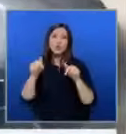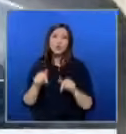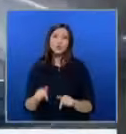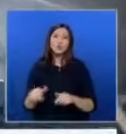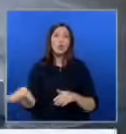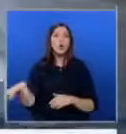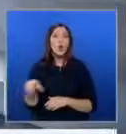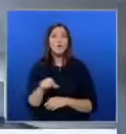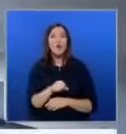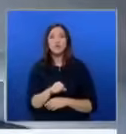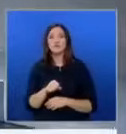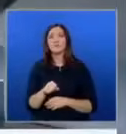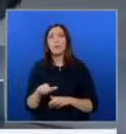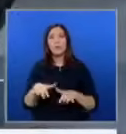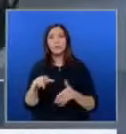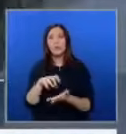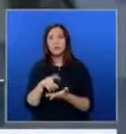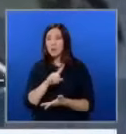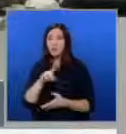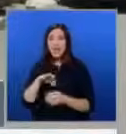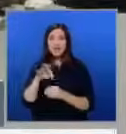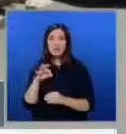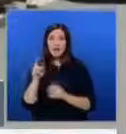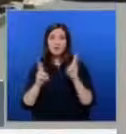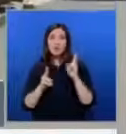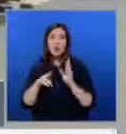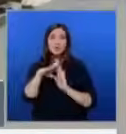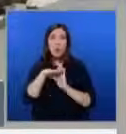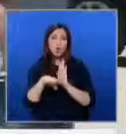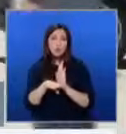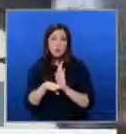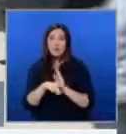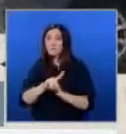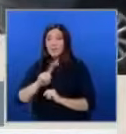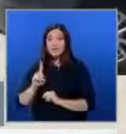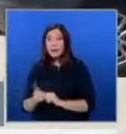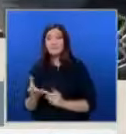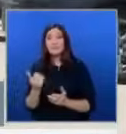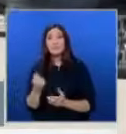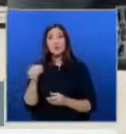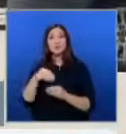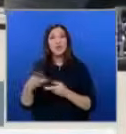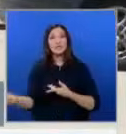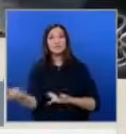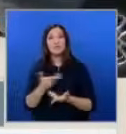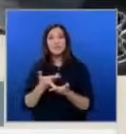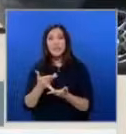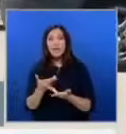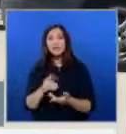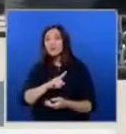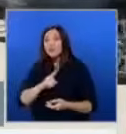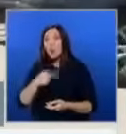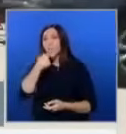настоящото ръководство на парламентарната група не е избрано съгласно устава и не трябва да взима участие в заседанията й